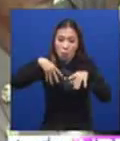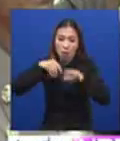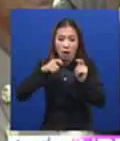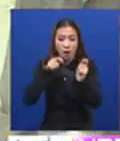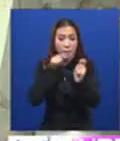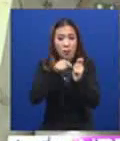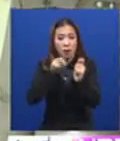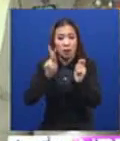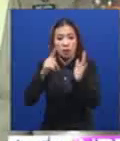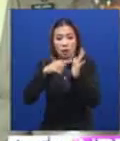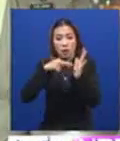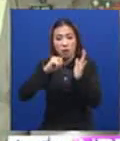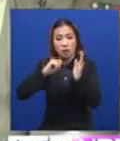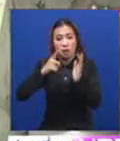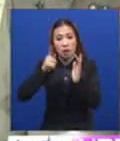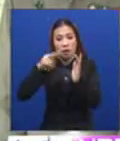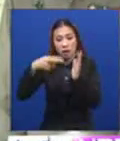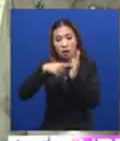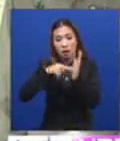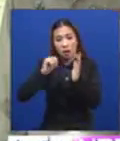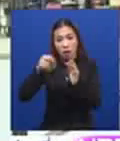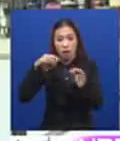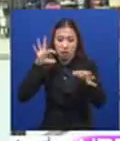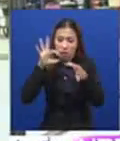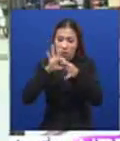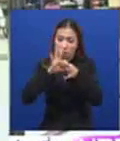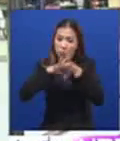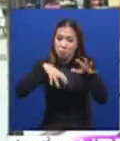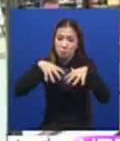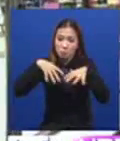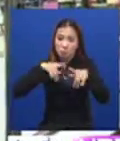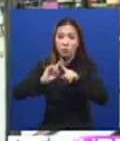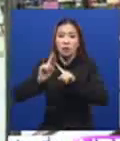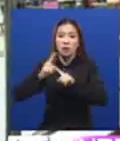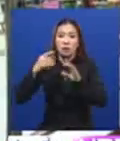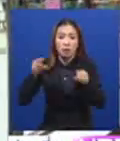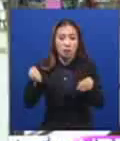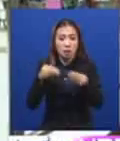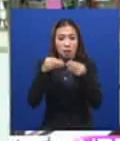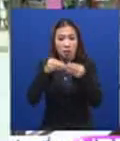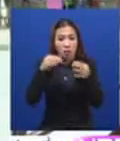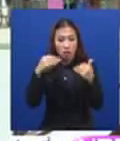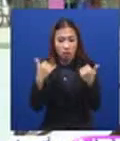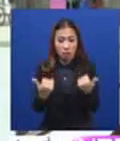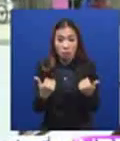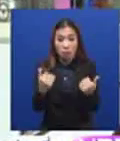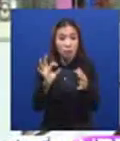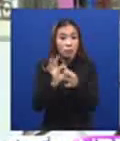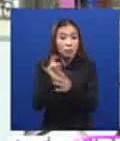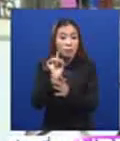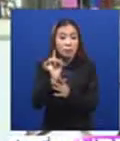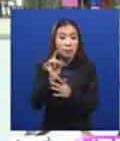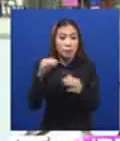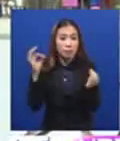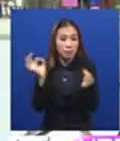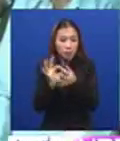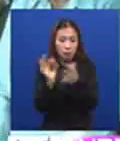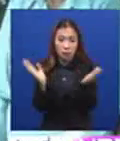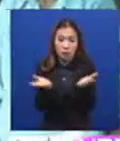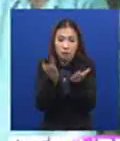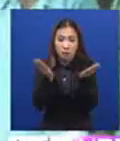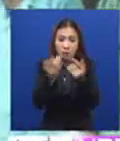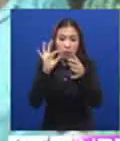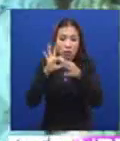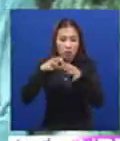อำเภอจังหาร ประกอบด้วยการจัดสร้างร้านต่าข้าวชุมชนตำบนบมวงลาทสำหรับไว้ใช้ต่าข้าวหลางรดดูการเก็บเกี่ยว